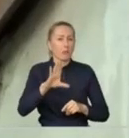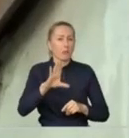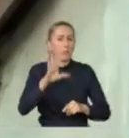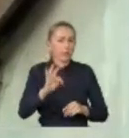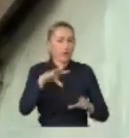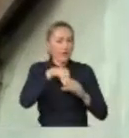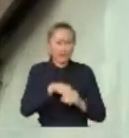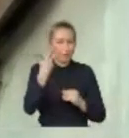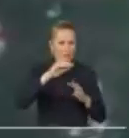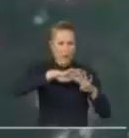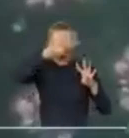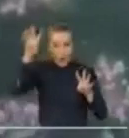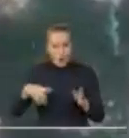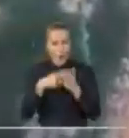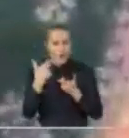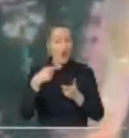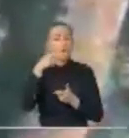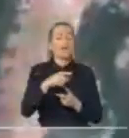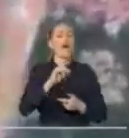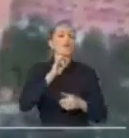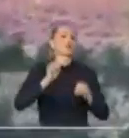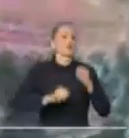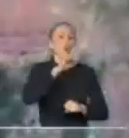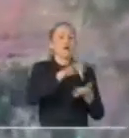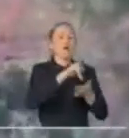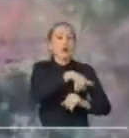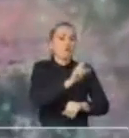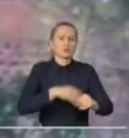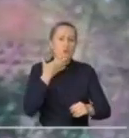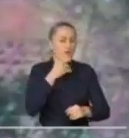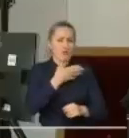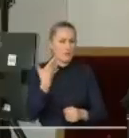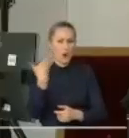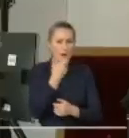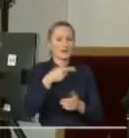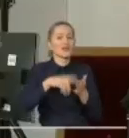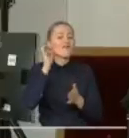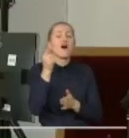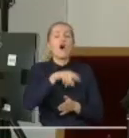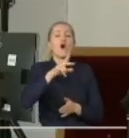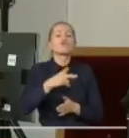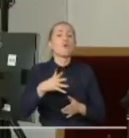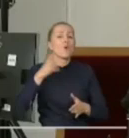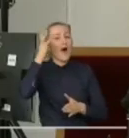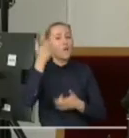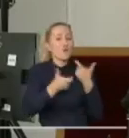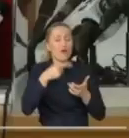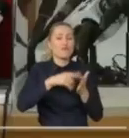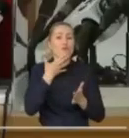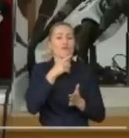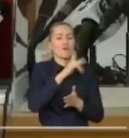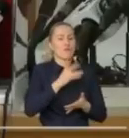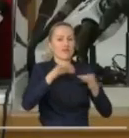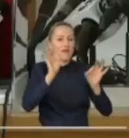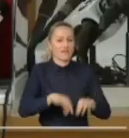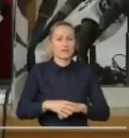Sądu Rejonowego w Płocku taka grafika nie obraża katolików. Sędzia Agnieszka Walchą uniewinniła autorki przeróbki uznawanej przez wielu za profanację.